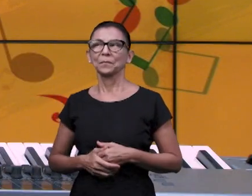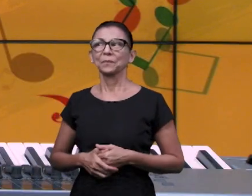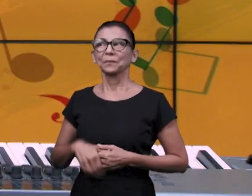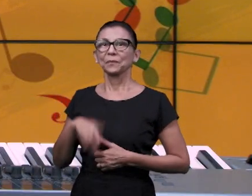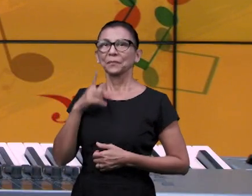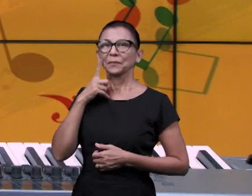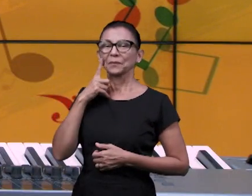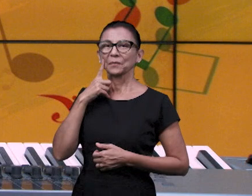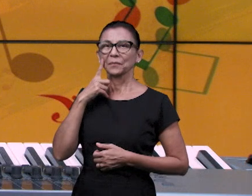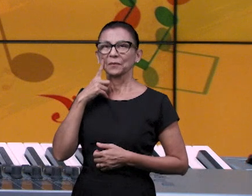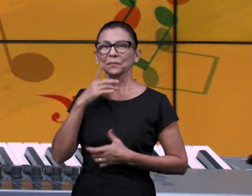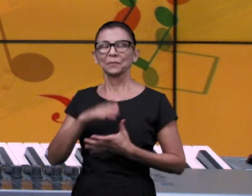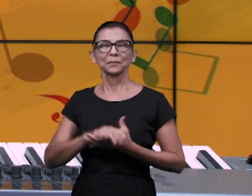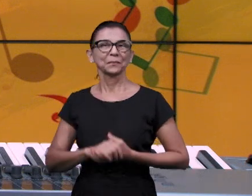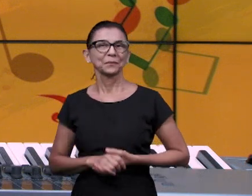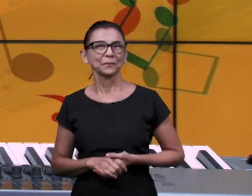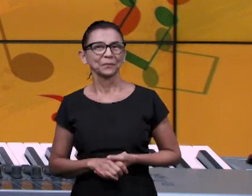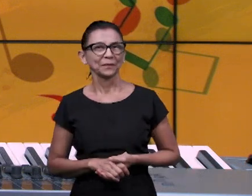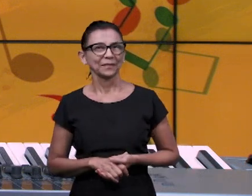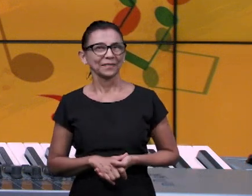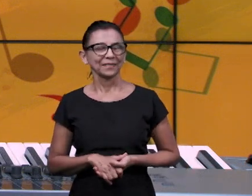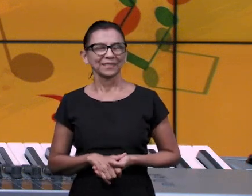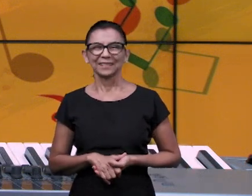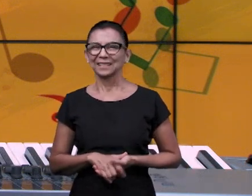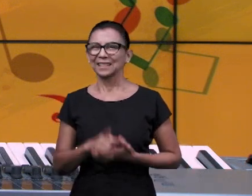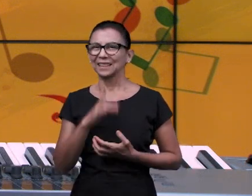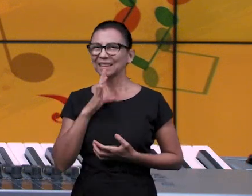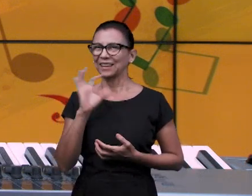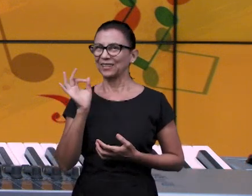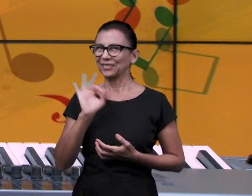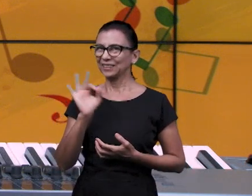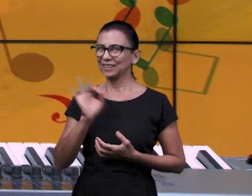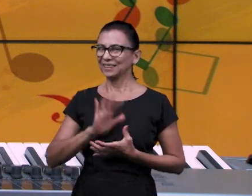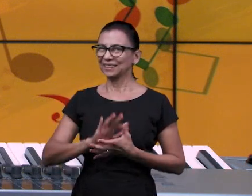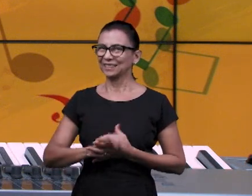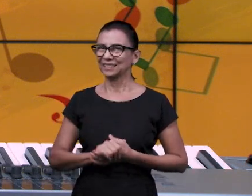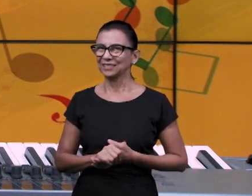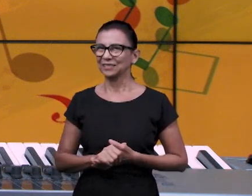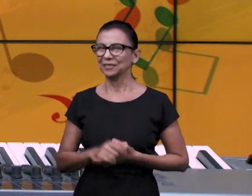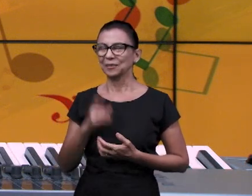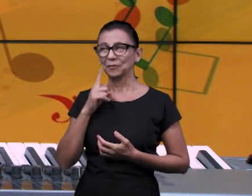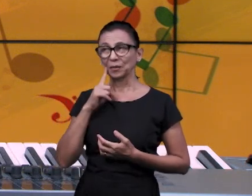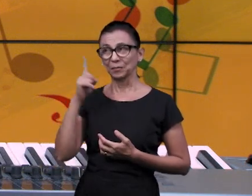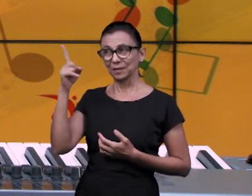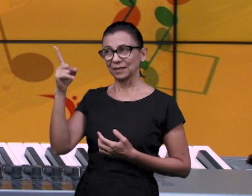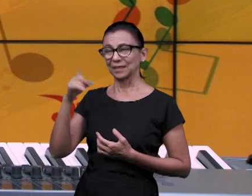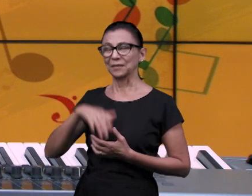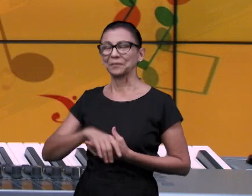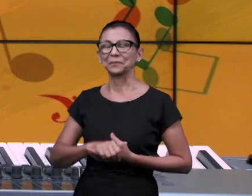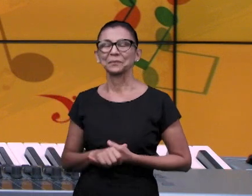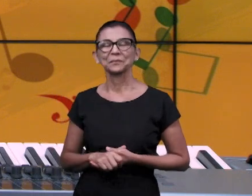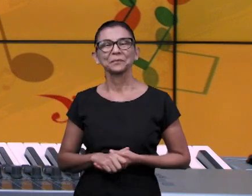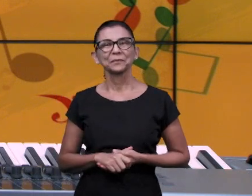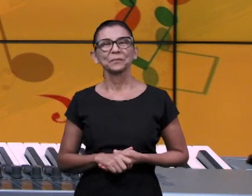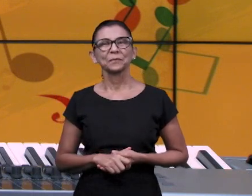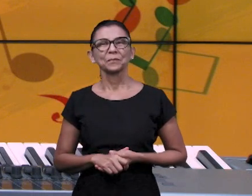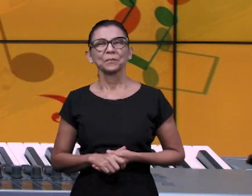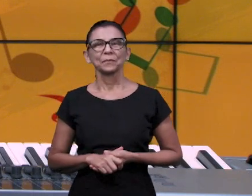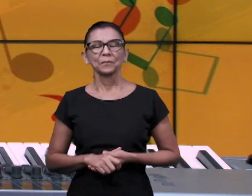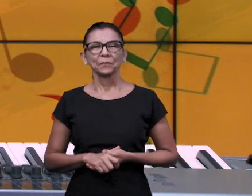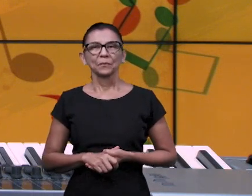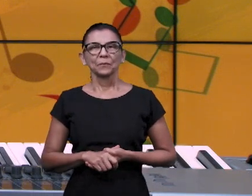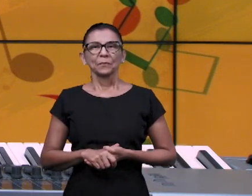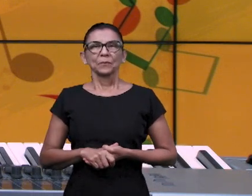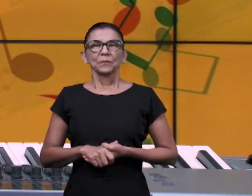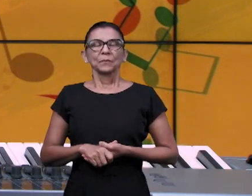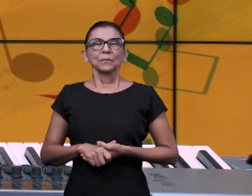plus que vous n'avez pas encore entendu parler. C'est le B quadro. C'est un